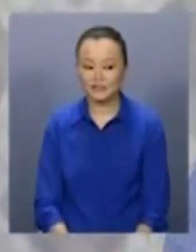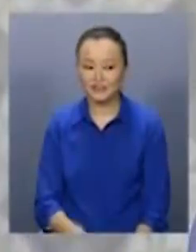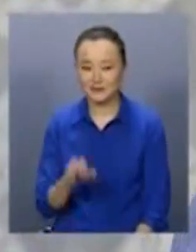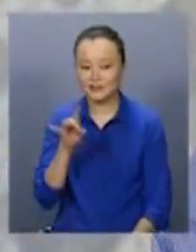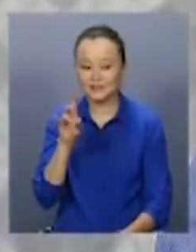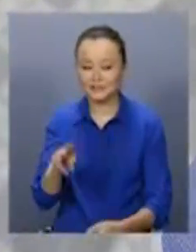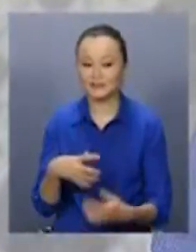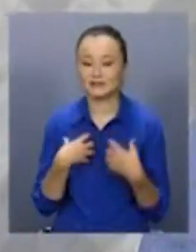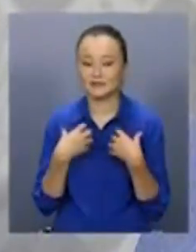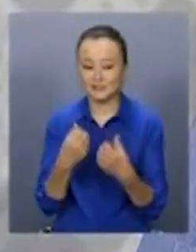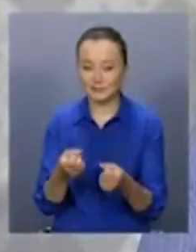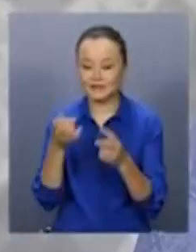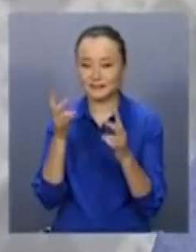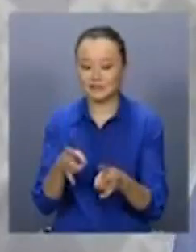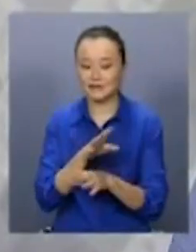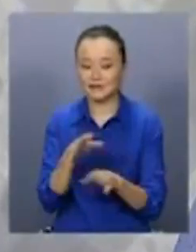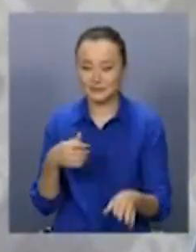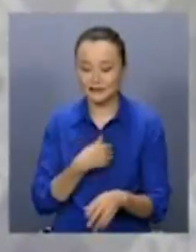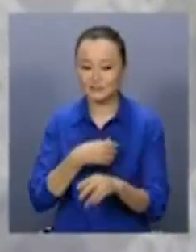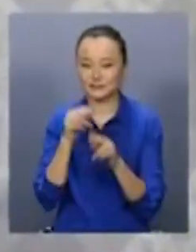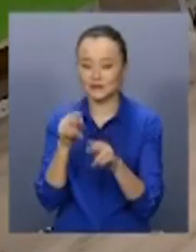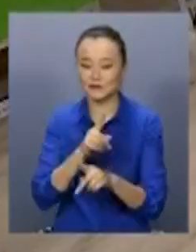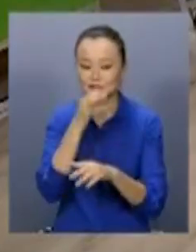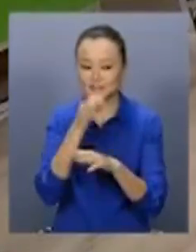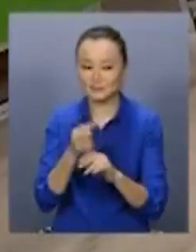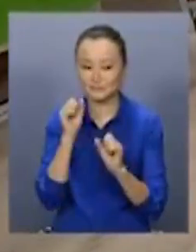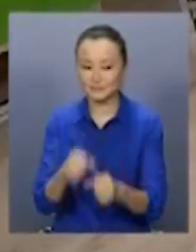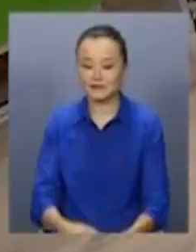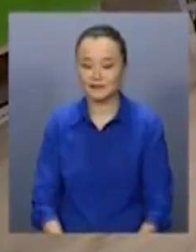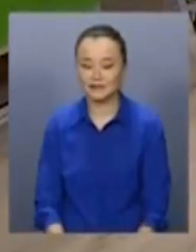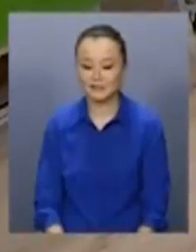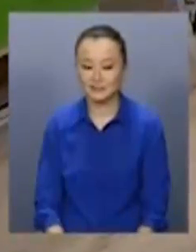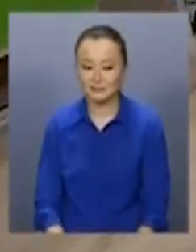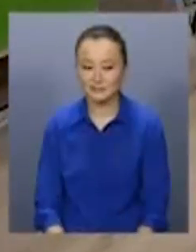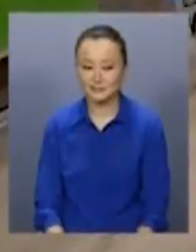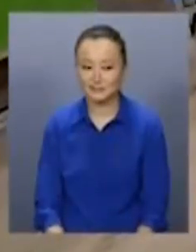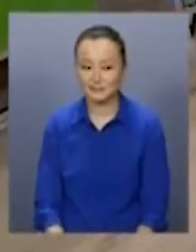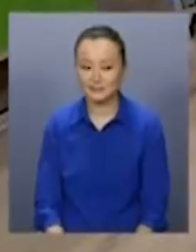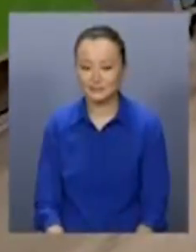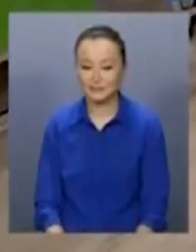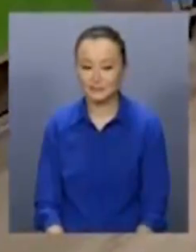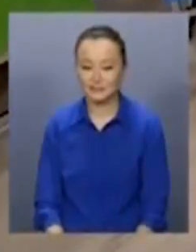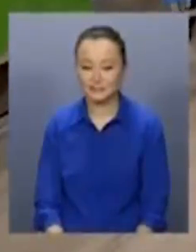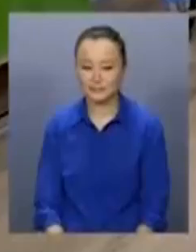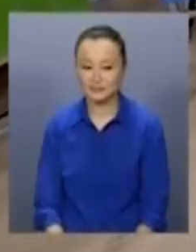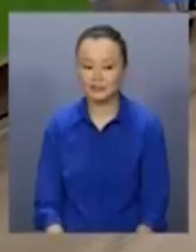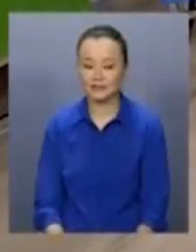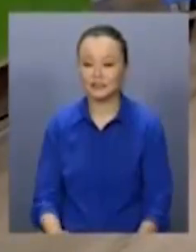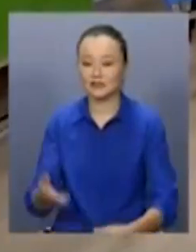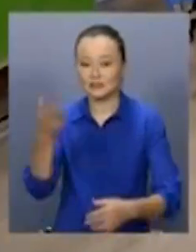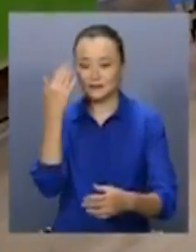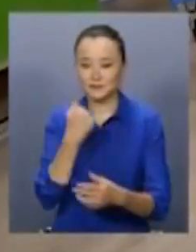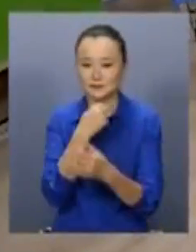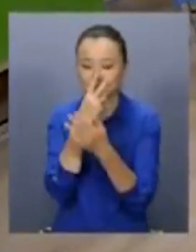денің сау болып, жарақат алмай шығуға шын жүректен тілекшімін. Енді басқа ниет аламын. Әрине, іске сәт жігіттер. Иә, өткен жылғы біз